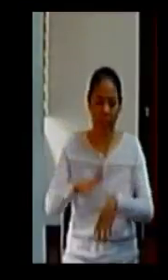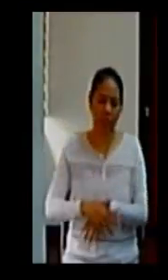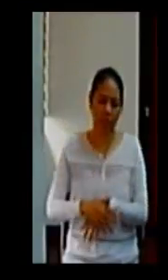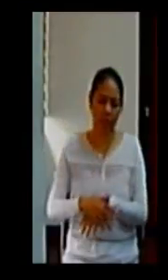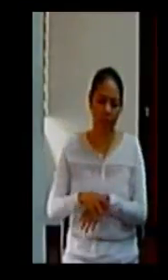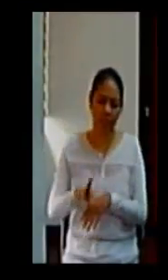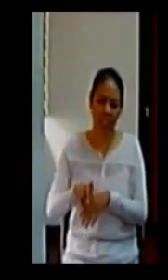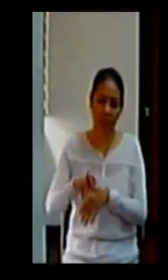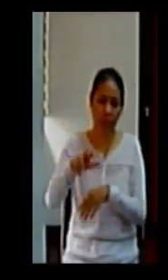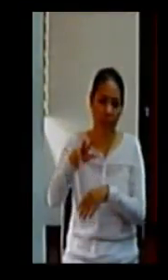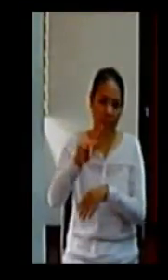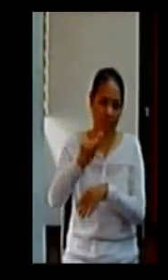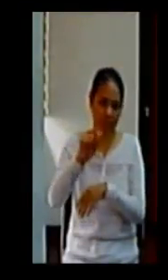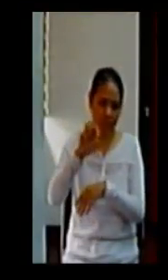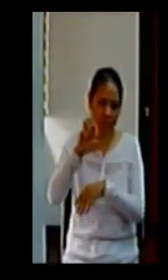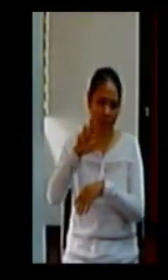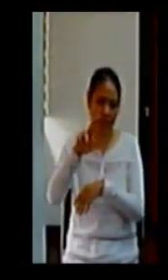magawa po ito ulit.